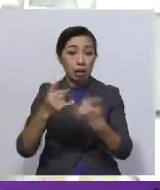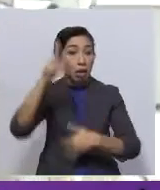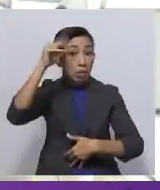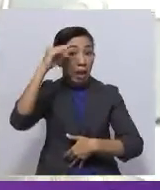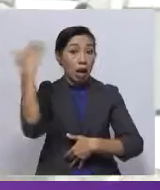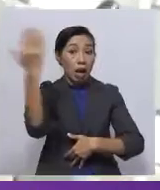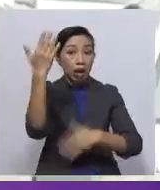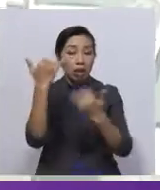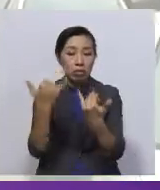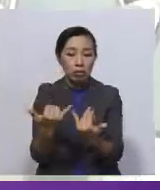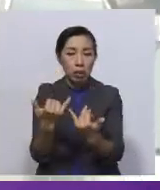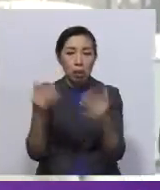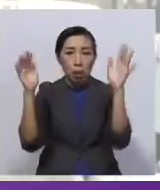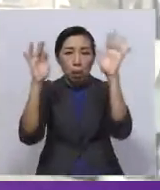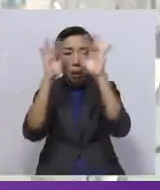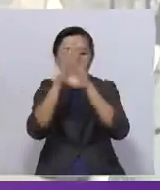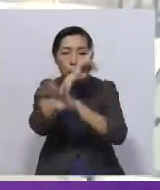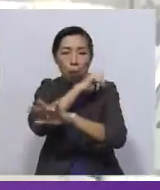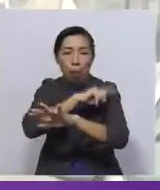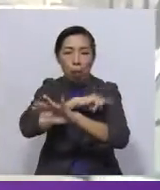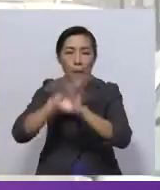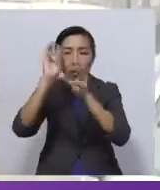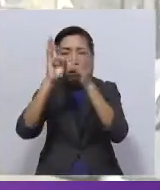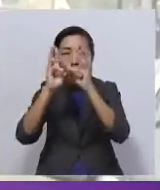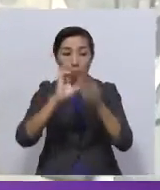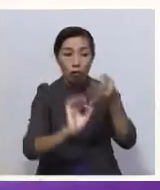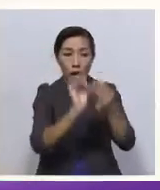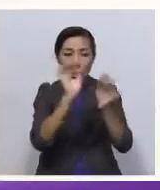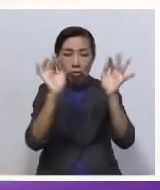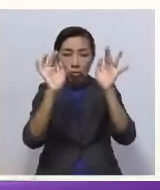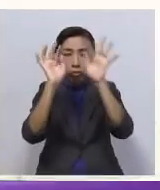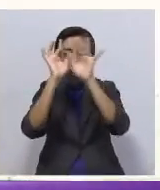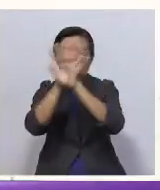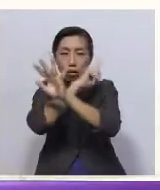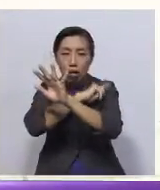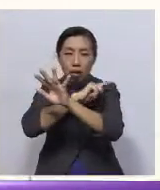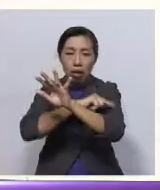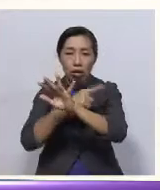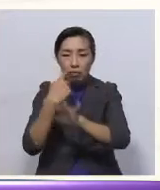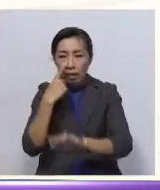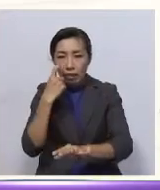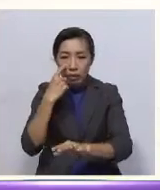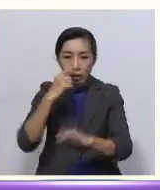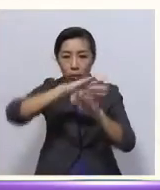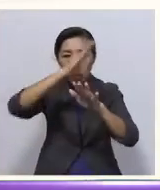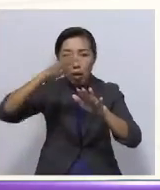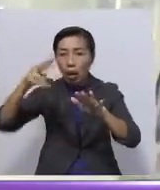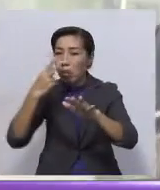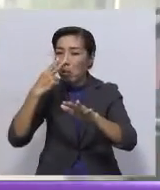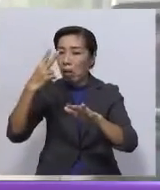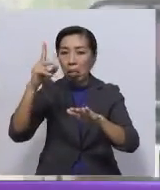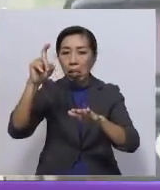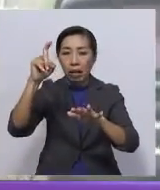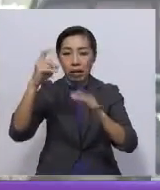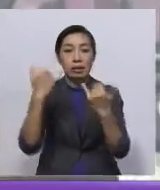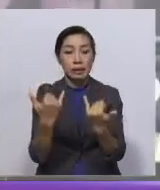ี่จัหวดลำปางเองก็ถูกปกคลุ่มไปด้วยหมอกวันไฟจนฟ้าสลัวไม่สามารถมองเห็นที่วเขารอตัเมืองได้อย่